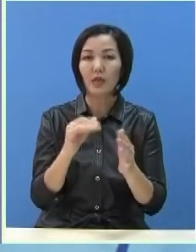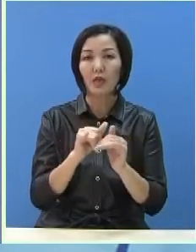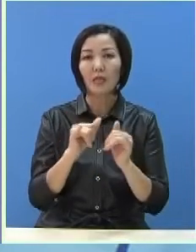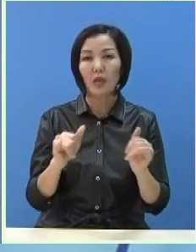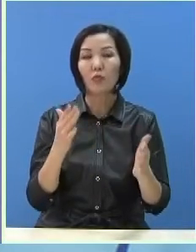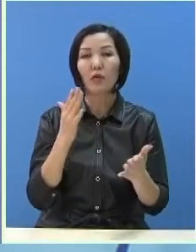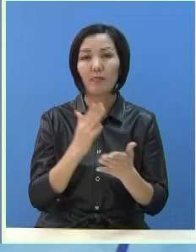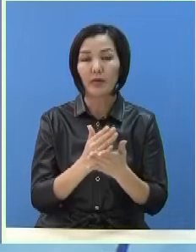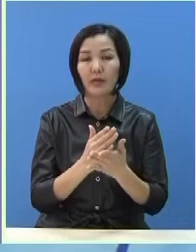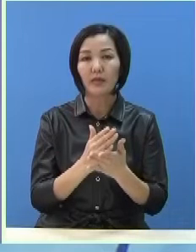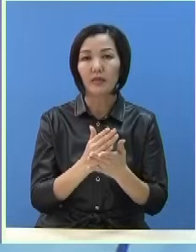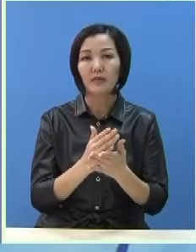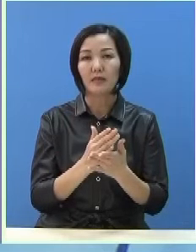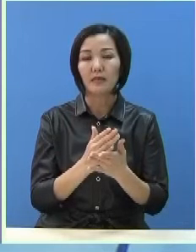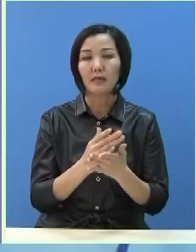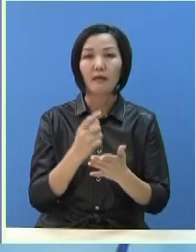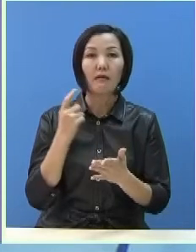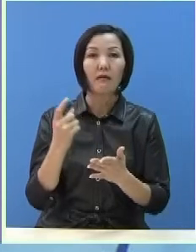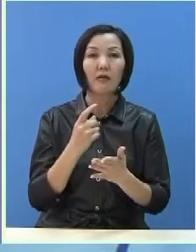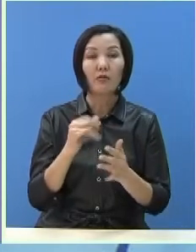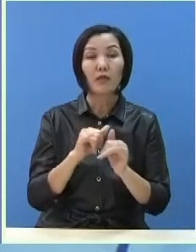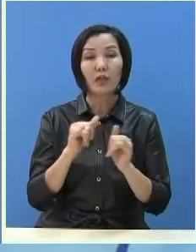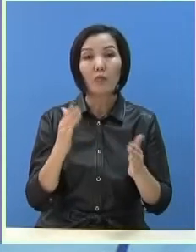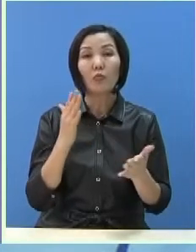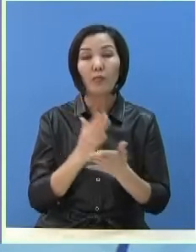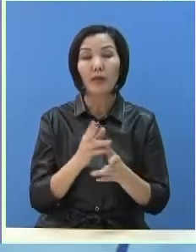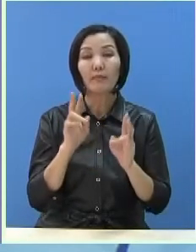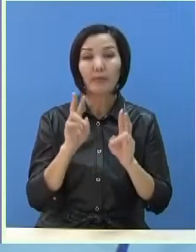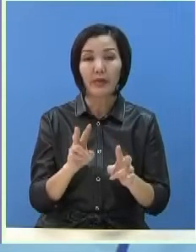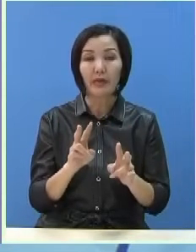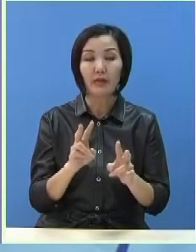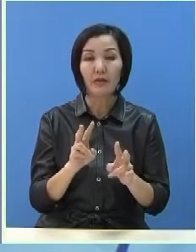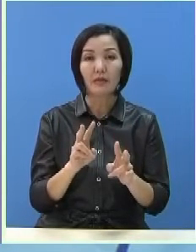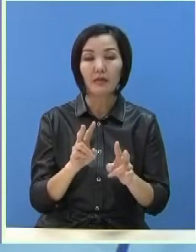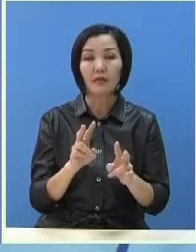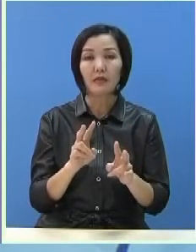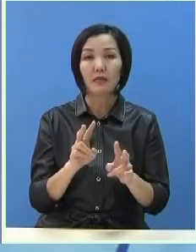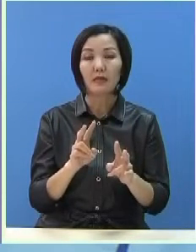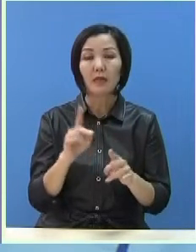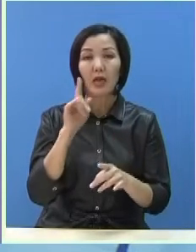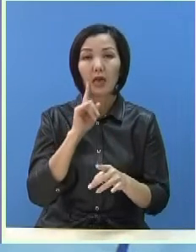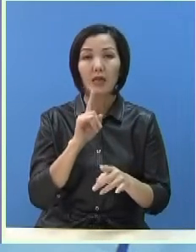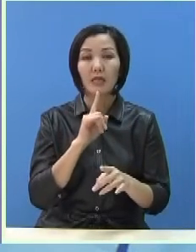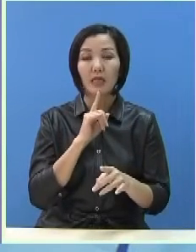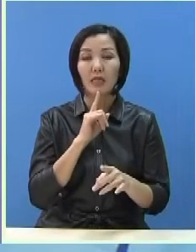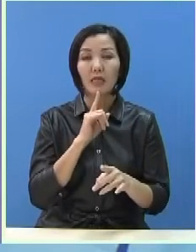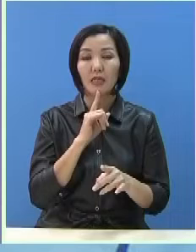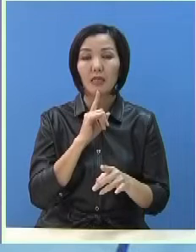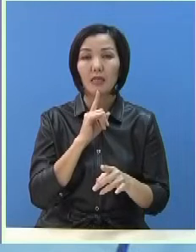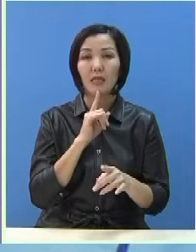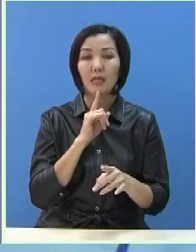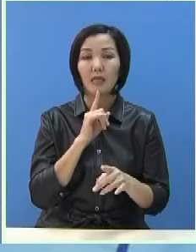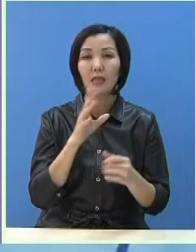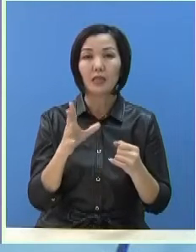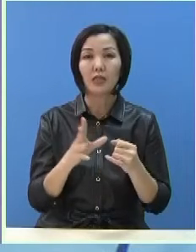дамулар бар. Мен айтып отырмын, экономикада даму бар, экономиканың дамуы, бірақ бұл жаңағы айтпақшы, біздің Kazak'ın жанагы